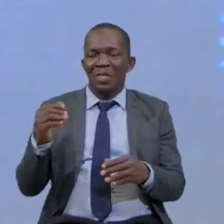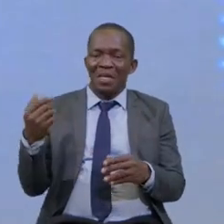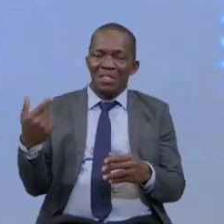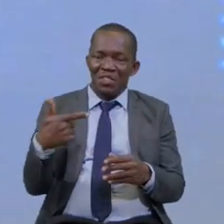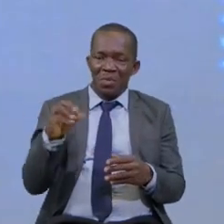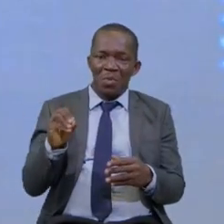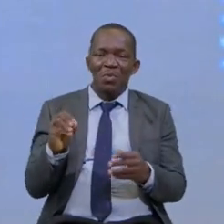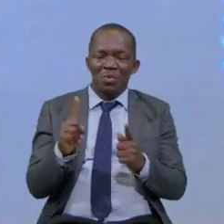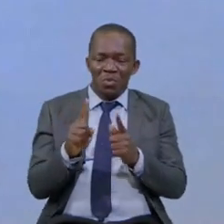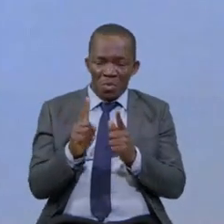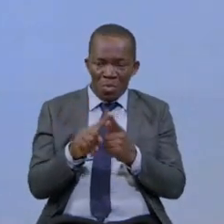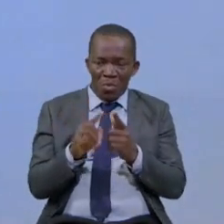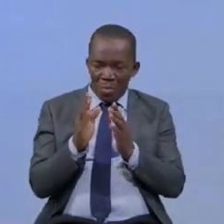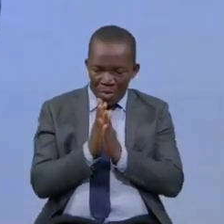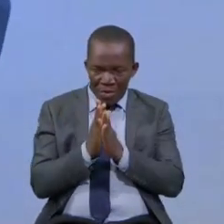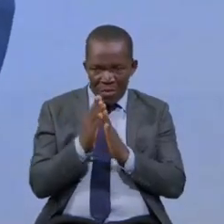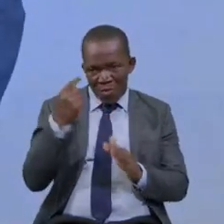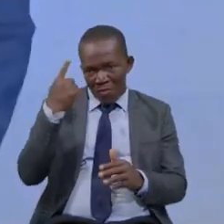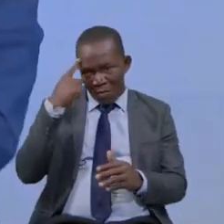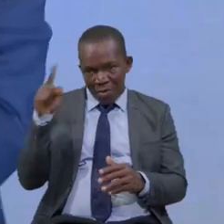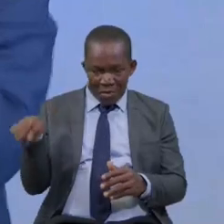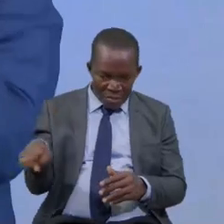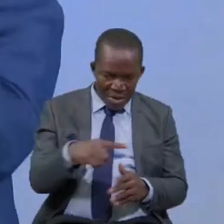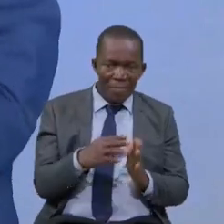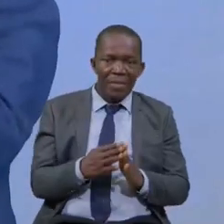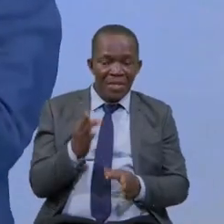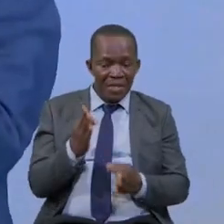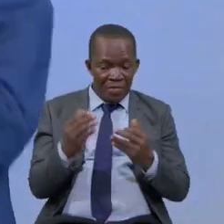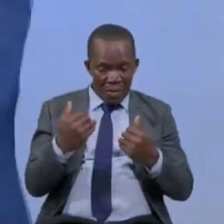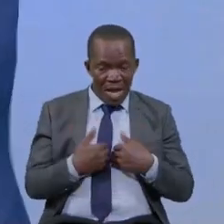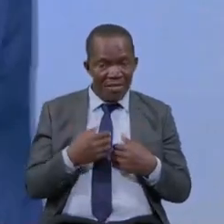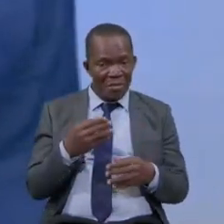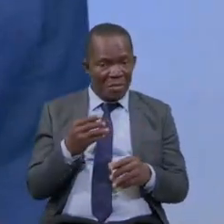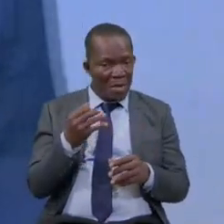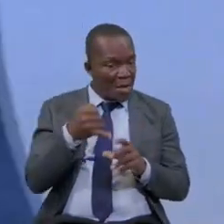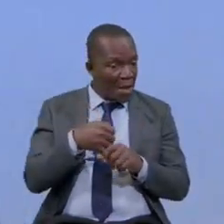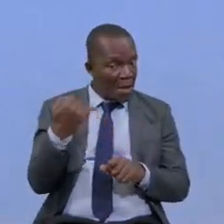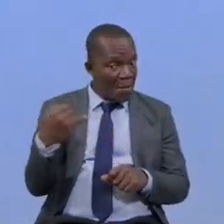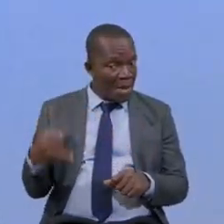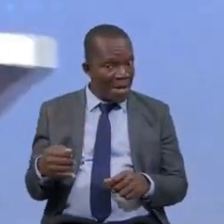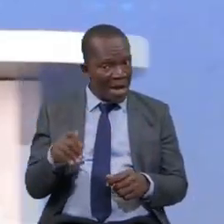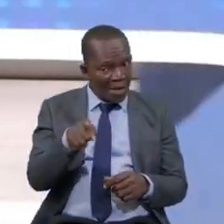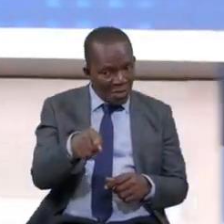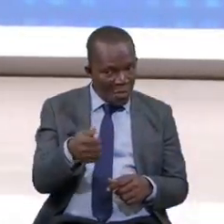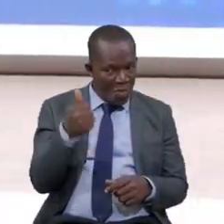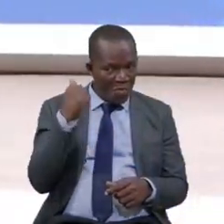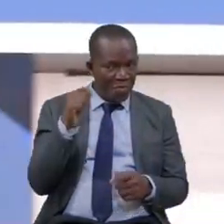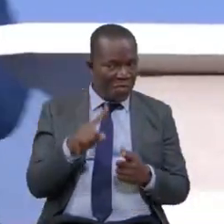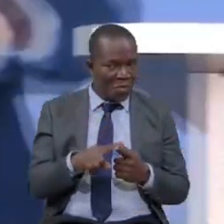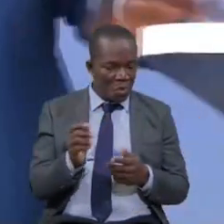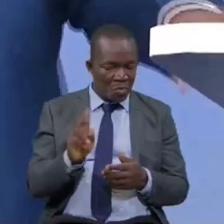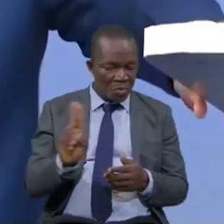Tu as un bic que tu n'utilises pas, tu dois venir vers moi pour utiliser mon bic pour toi. Tu as